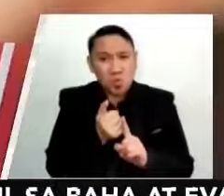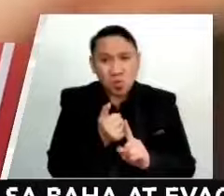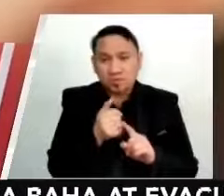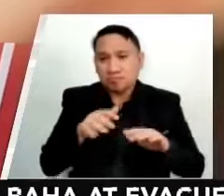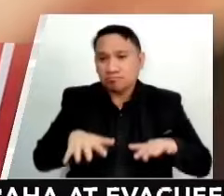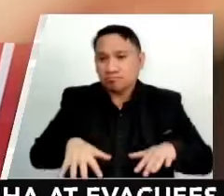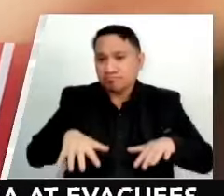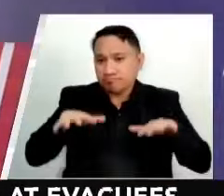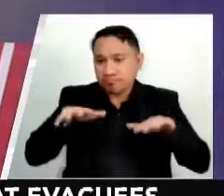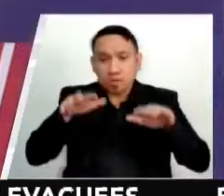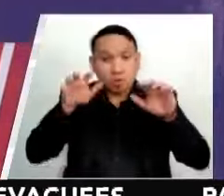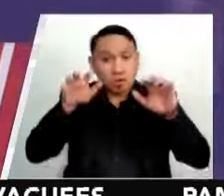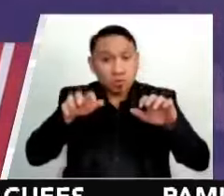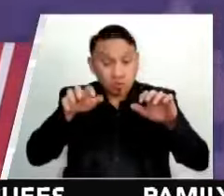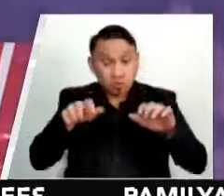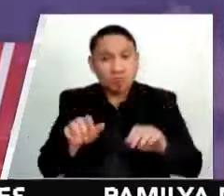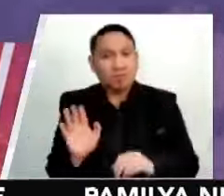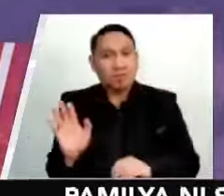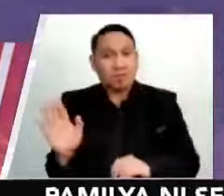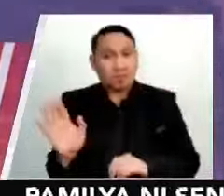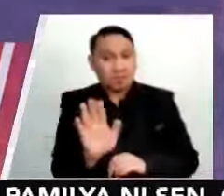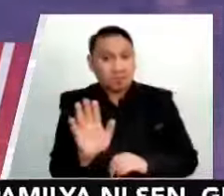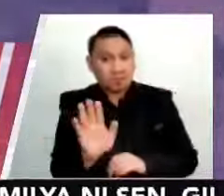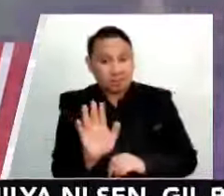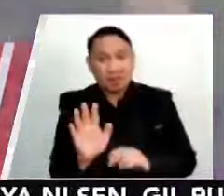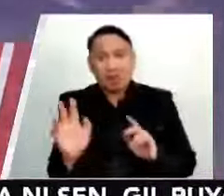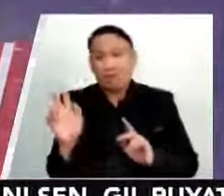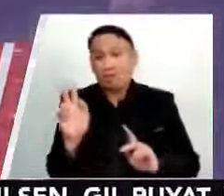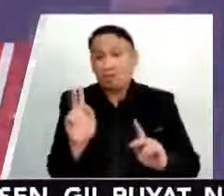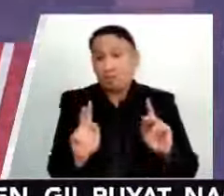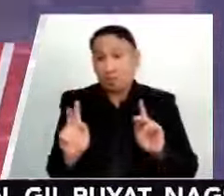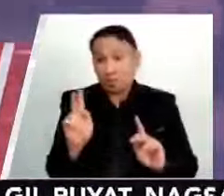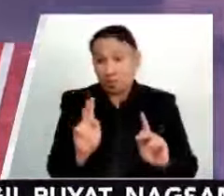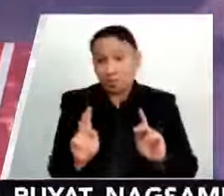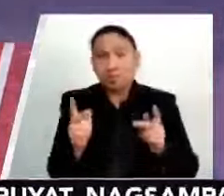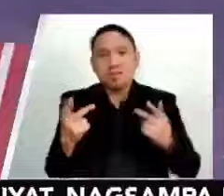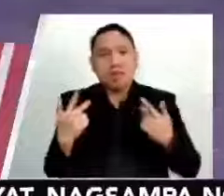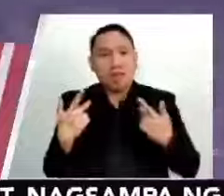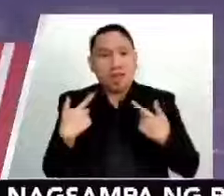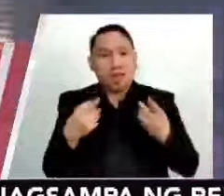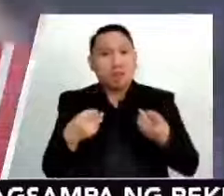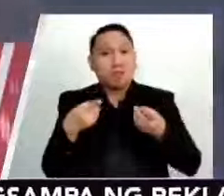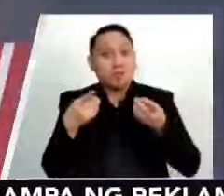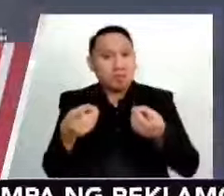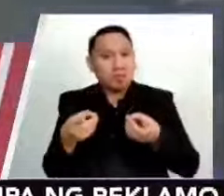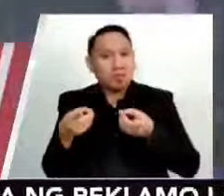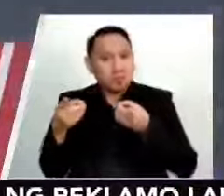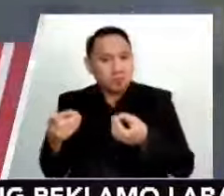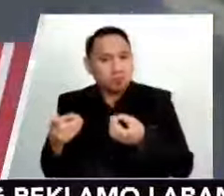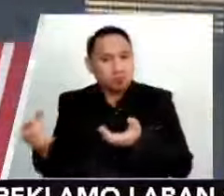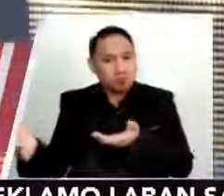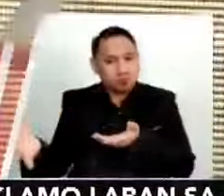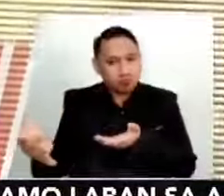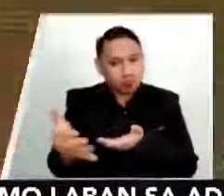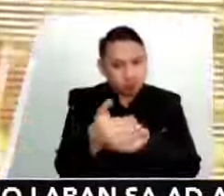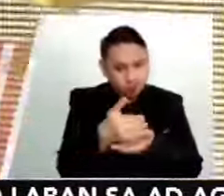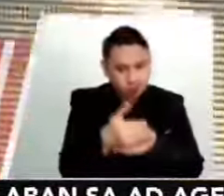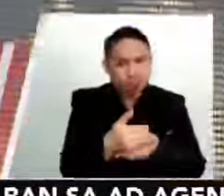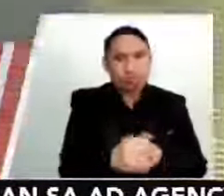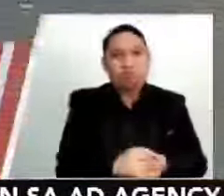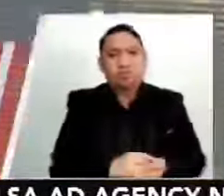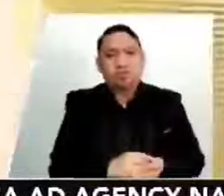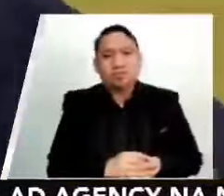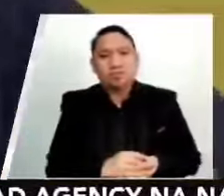mismong concert, magkakaroon ng donation drive ang 18 at GMA Kapuso Foundation.